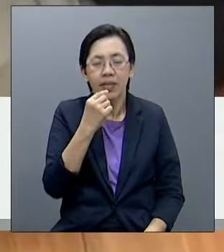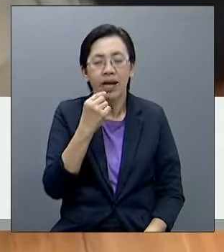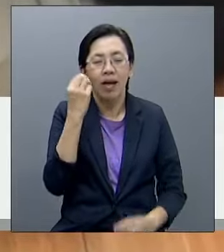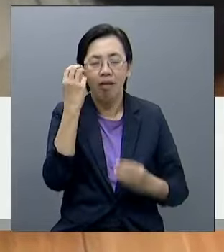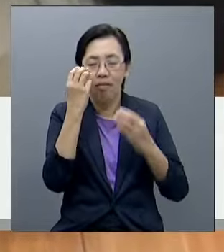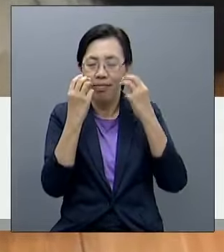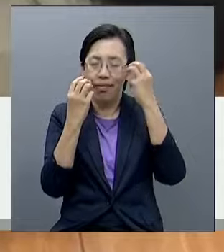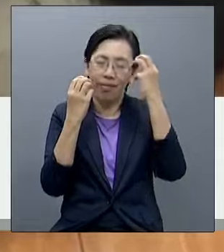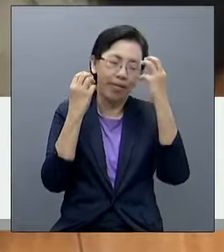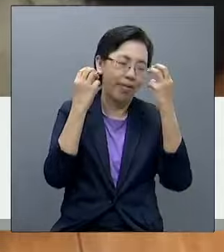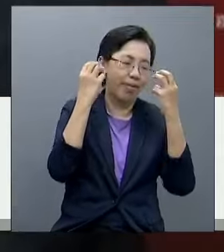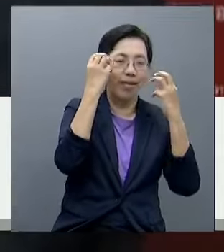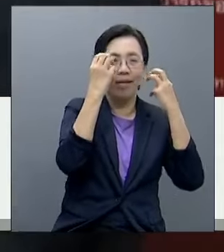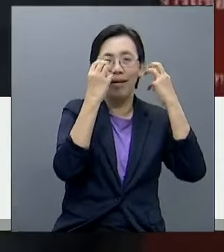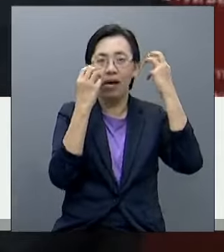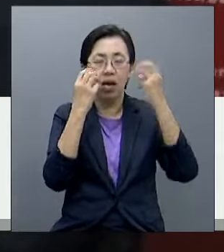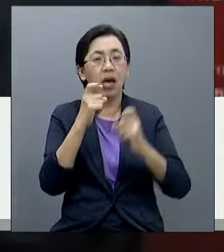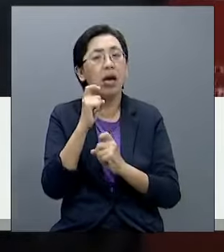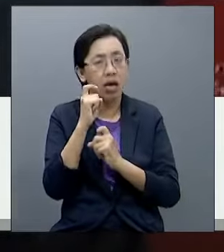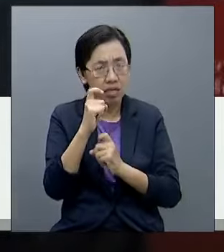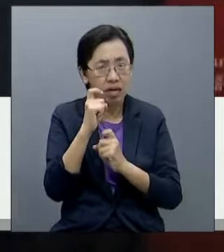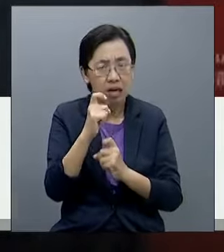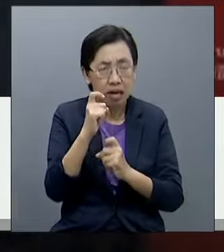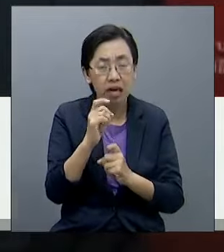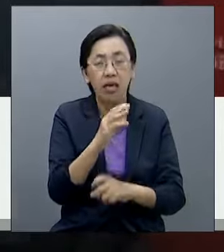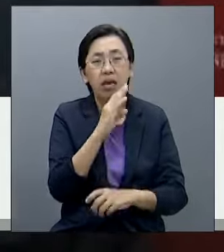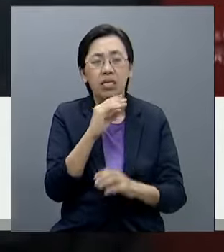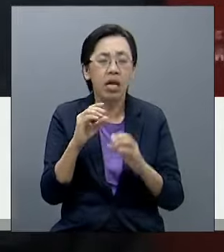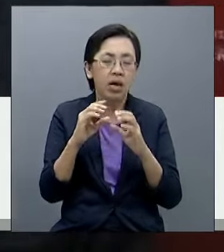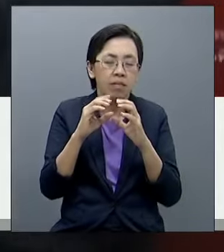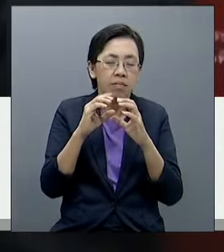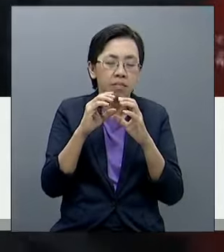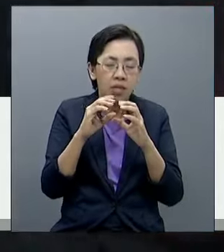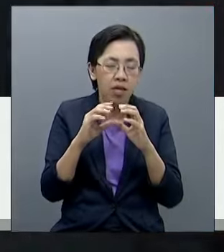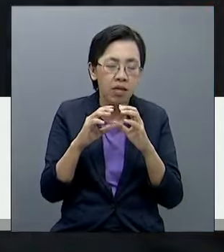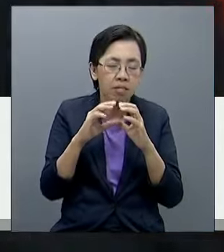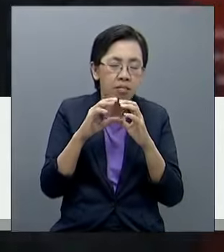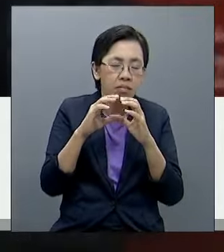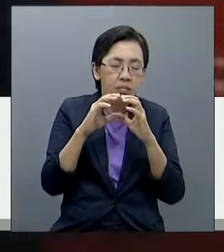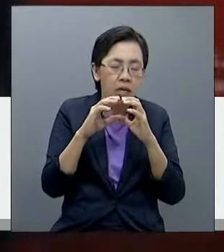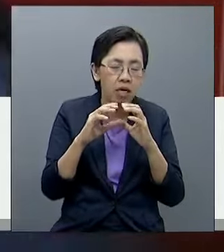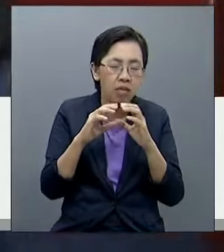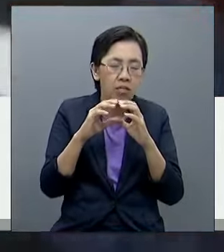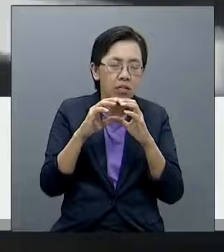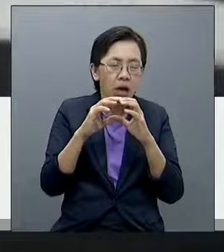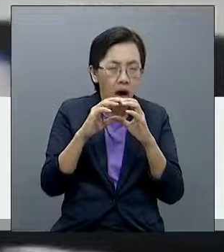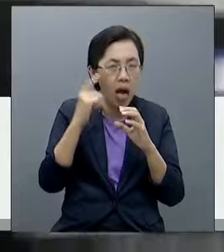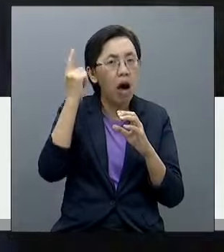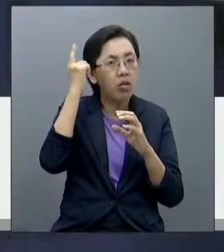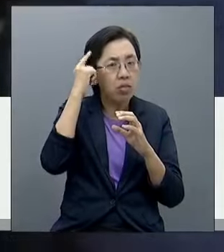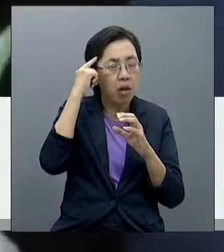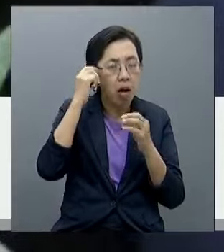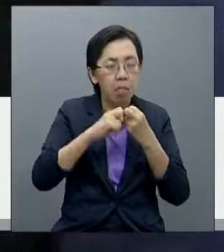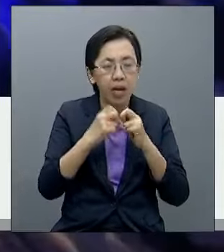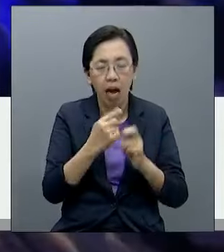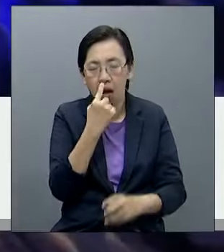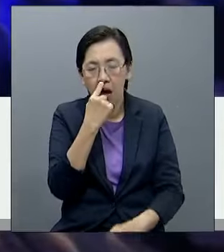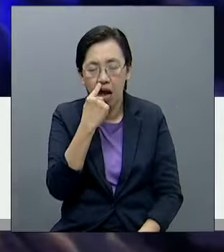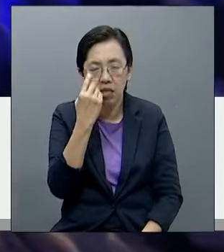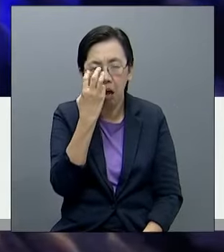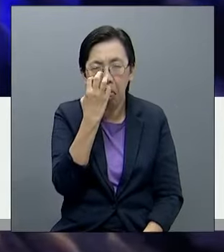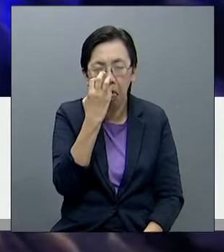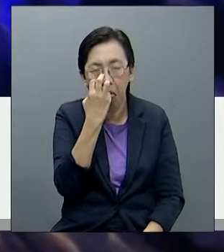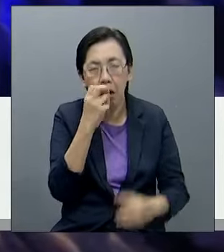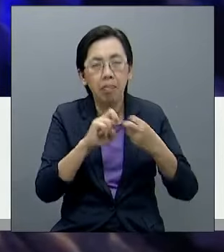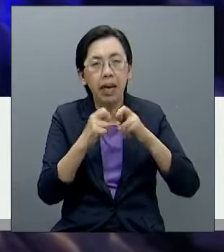าเป็นก๊าซอันตรายนะคะถ้าสูดเข้าไปในปริมาณมากจะทำลายระบบทางเดินหายใจมีผล